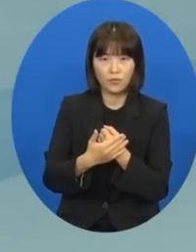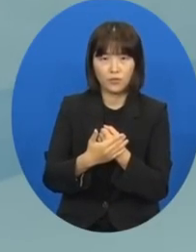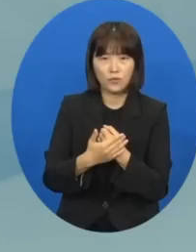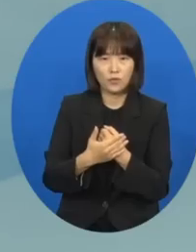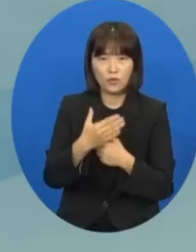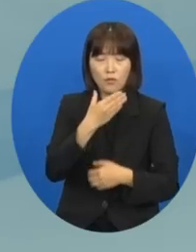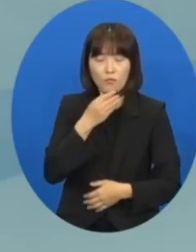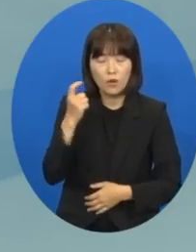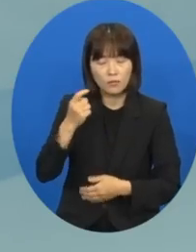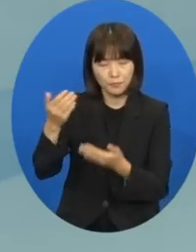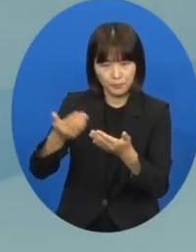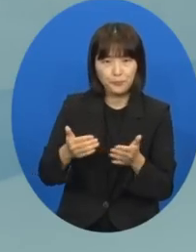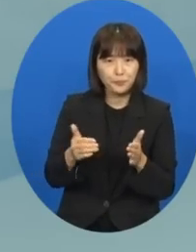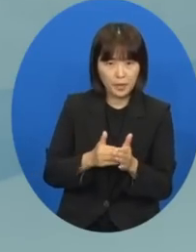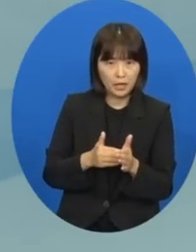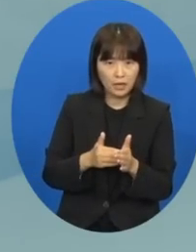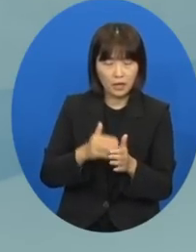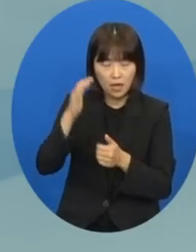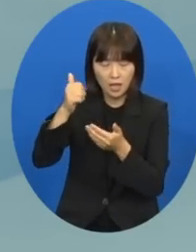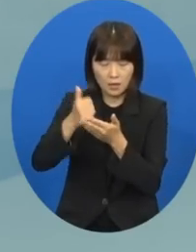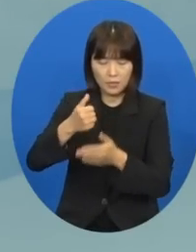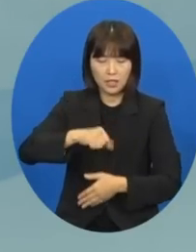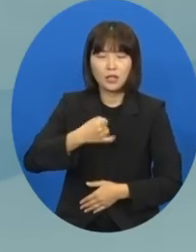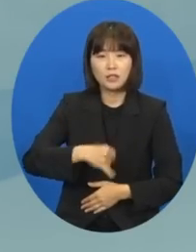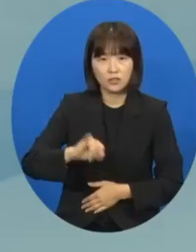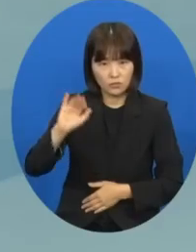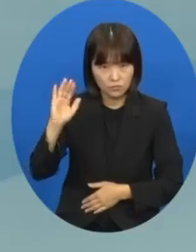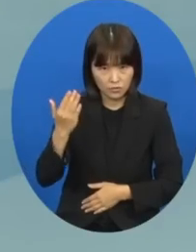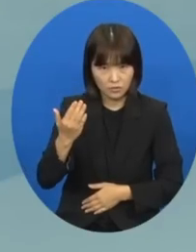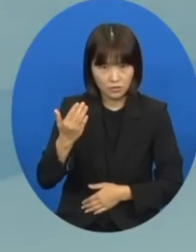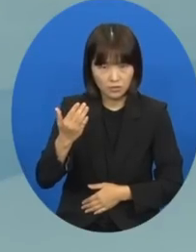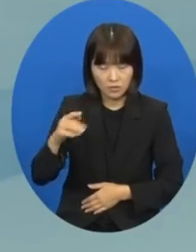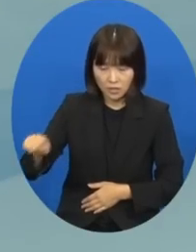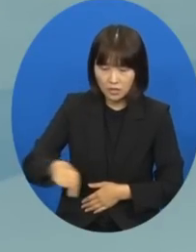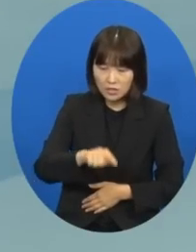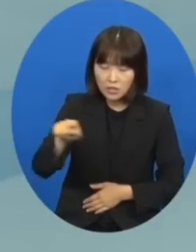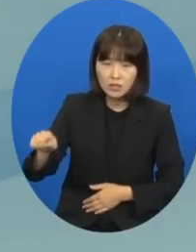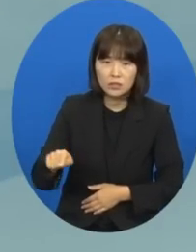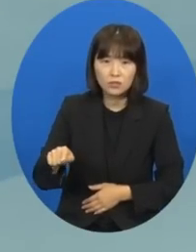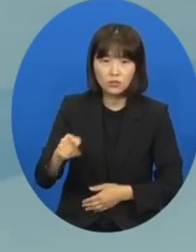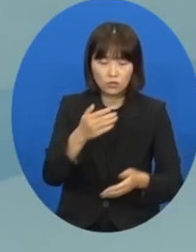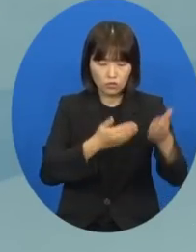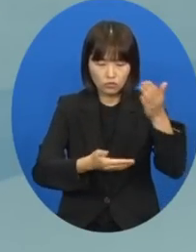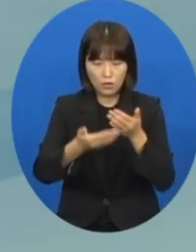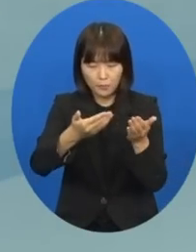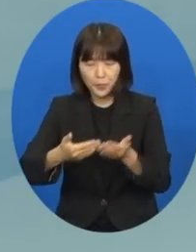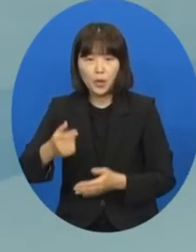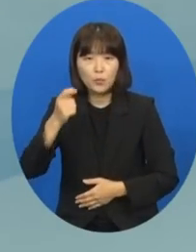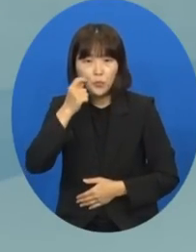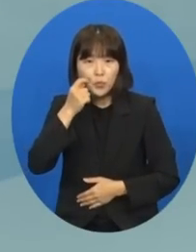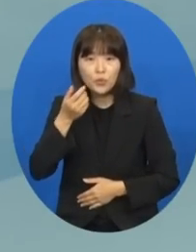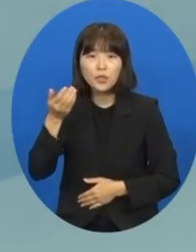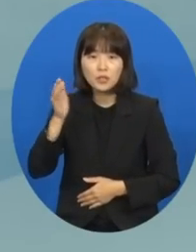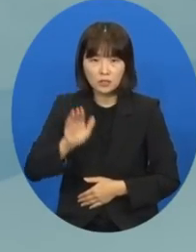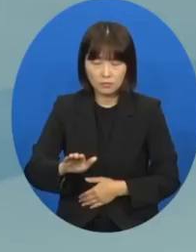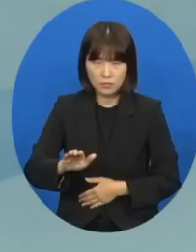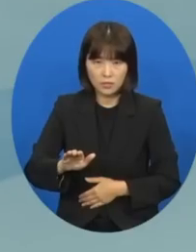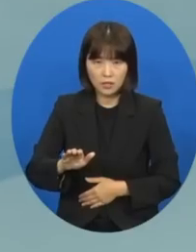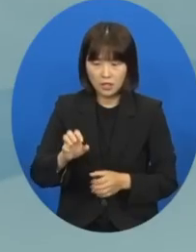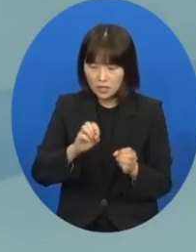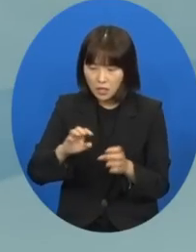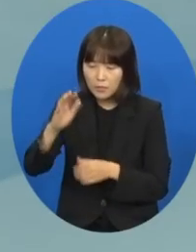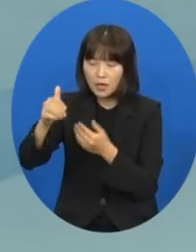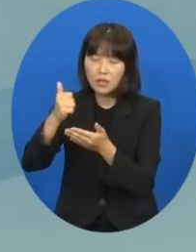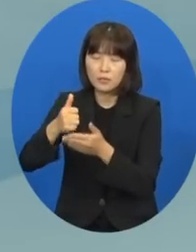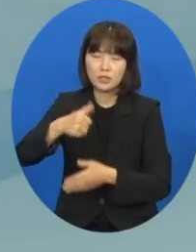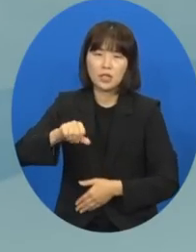그렇게 자녀가 된 것입니다. 마찬가지로 이들도 비록 유업을 받지 못하였지만 잃어버린 하나님의 자녀들입니다. 비록